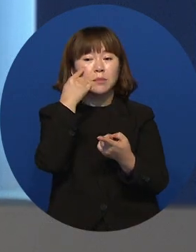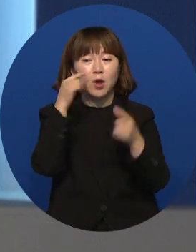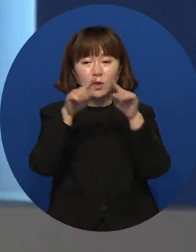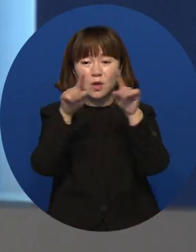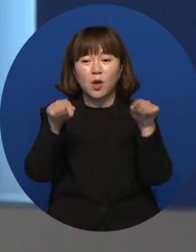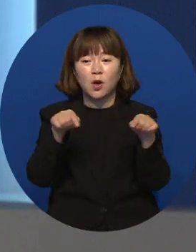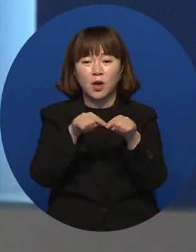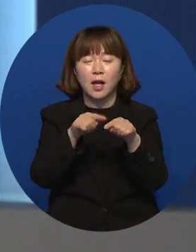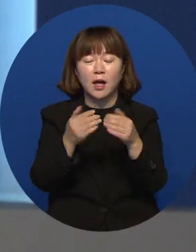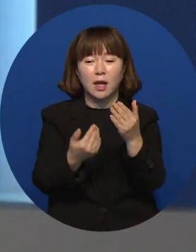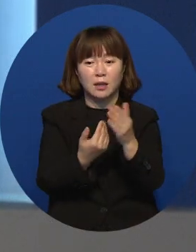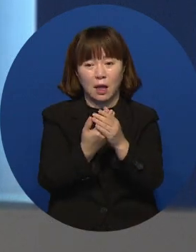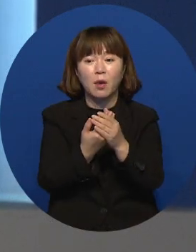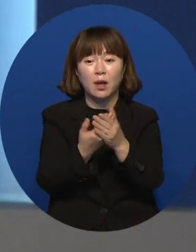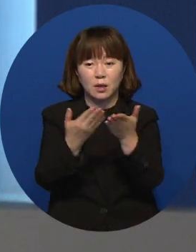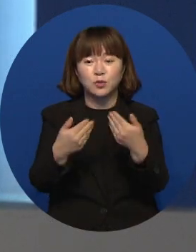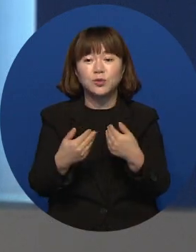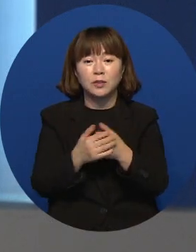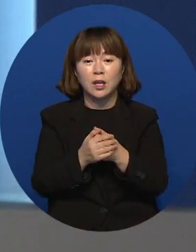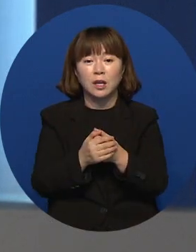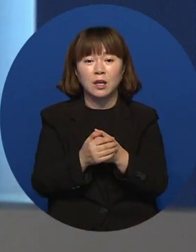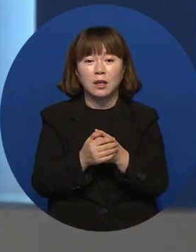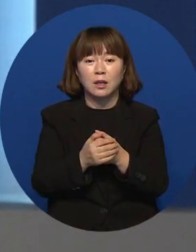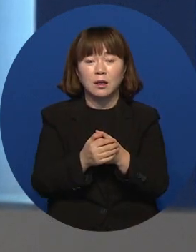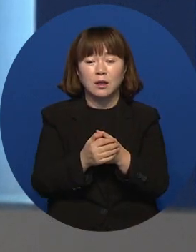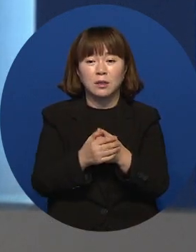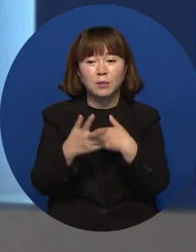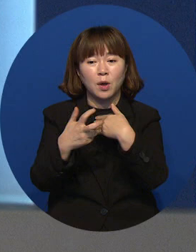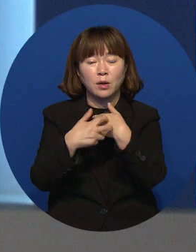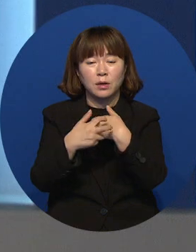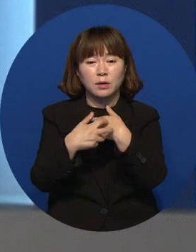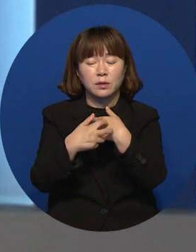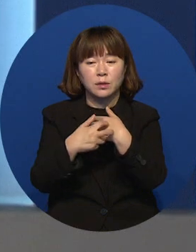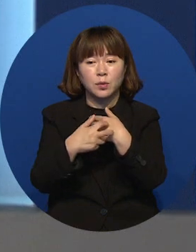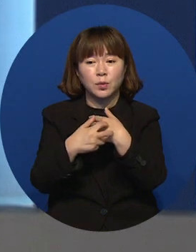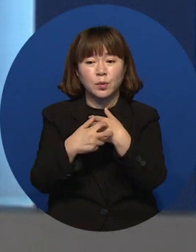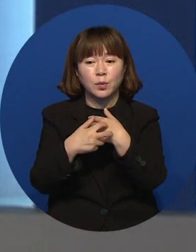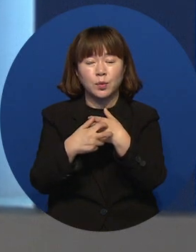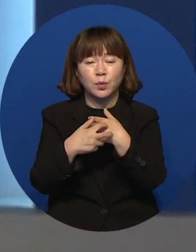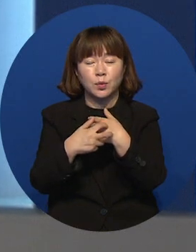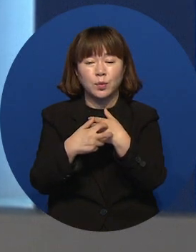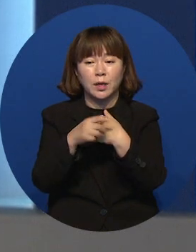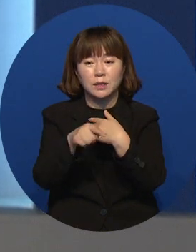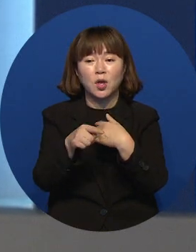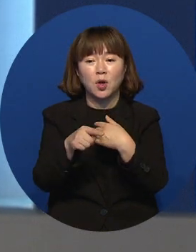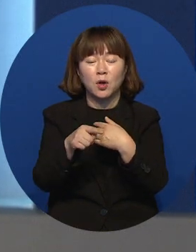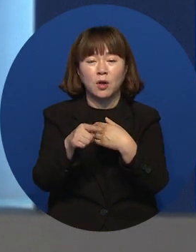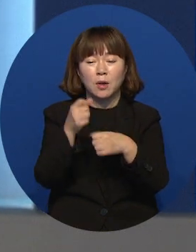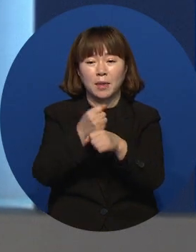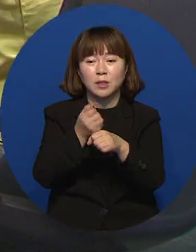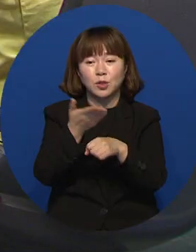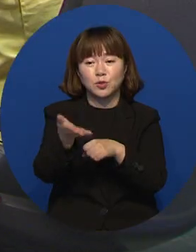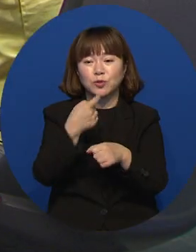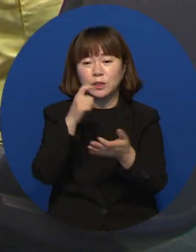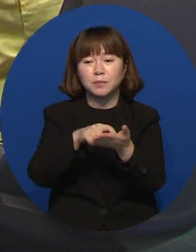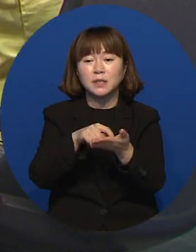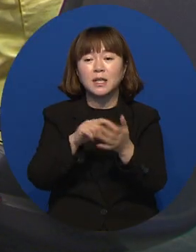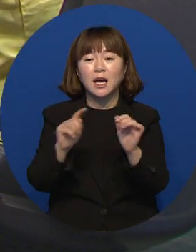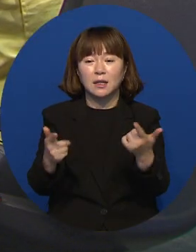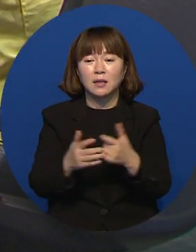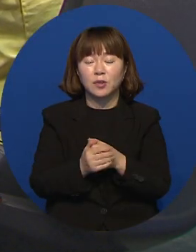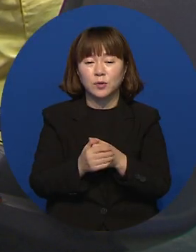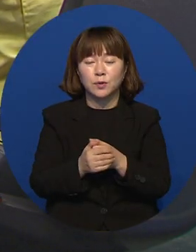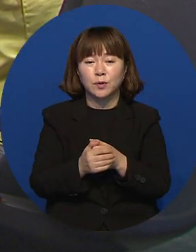의료계에서 또 이루게 나름대로 또 여기 된 책임을 지어야 되니까 그걸 발급해 주는 게 쉽지 않다는 거죠 이제 그랬을 경우에 그